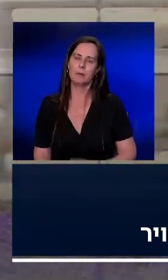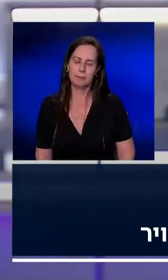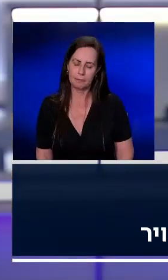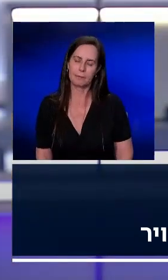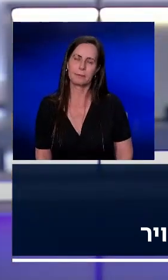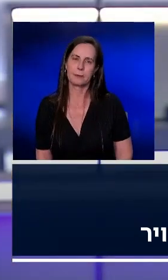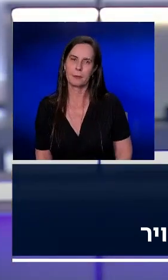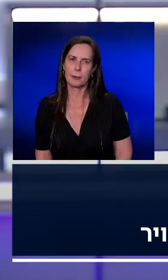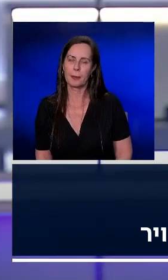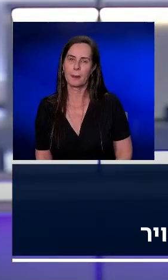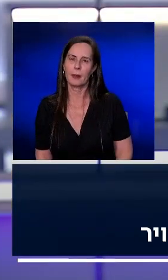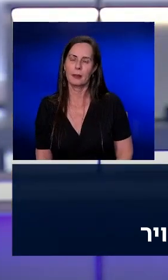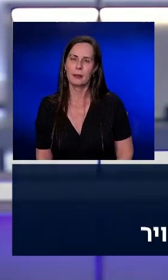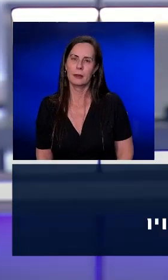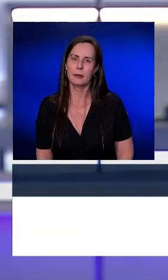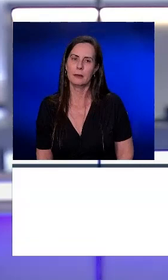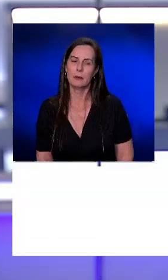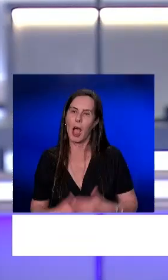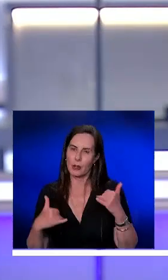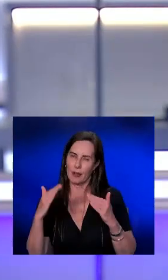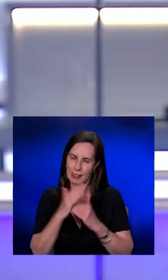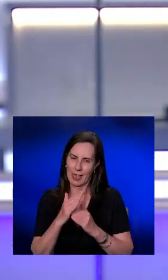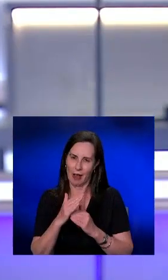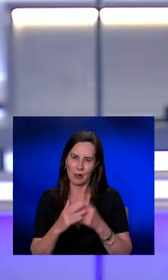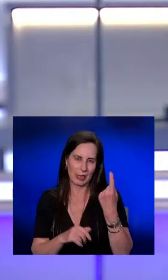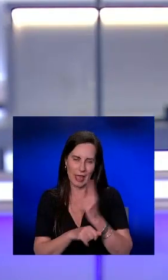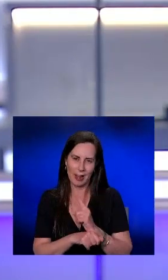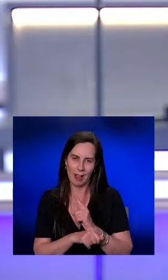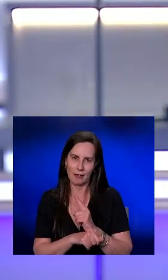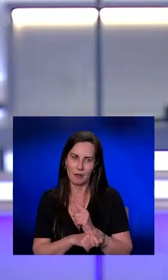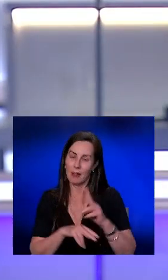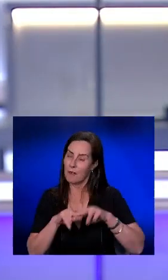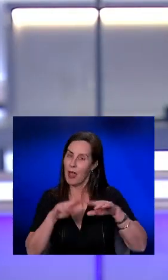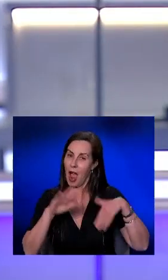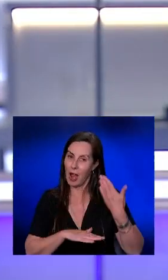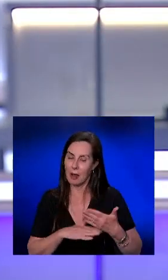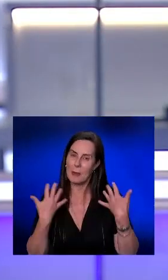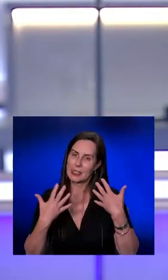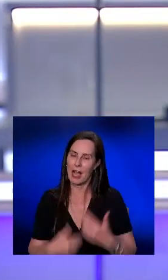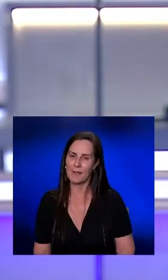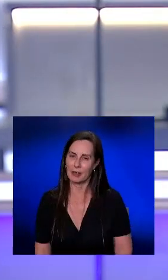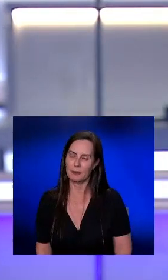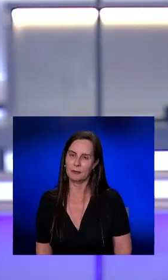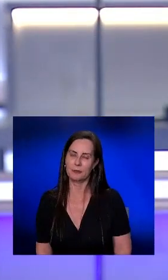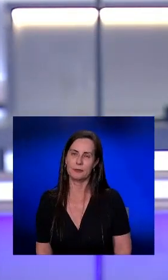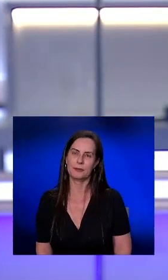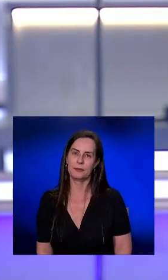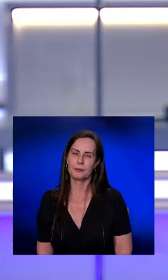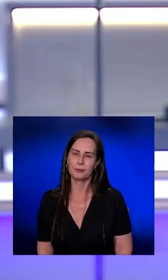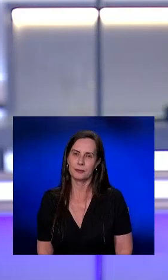איתי. ואנחנו יוצאים עכשיו להפסקה של דקה בלבד, ומיד אחריה תחזית מזג האוויר עם שרון וקסלר, כבר